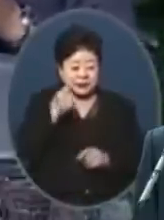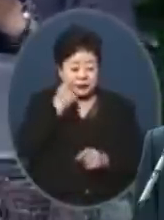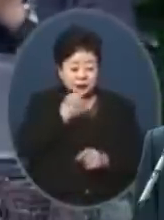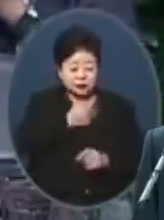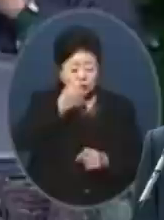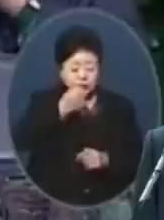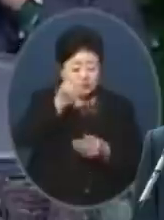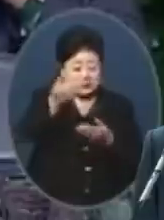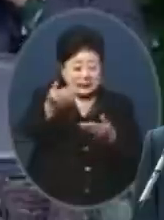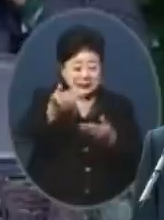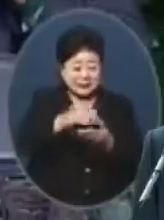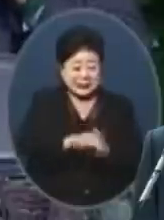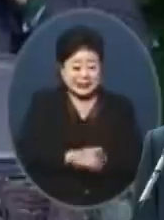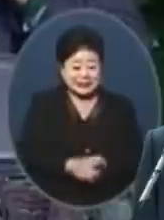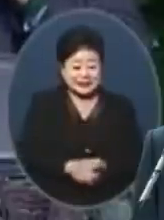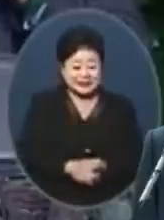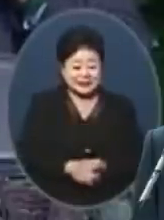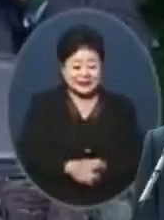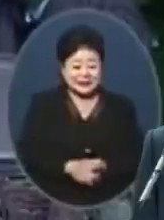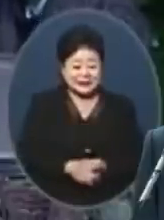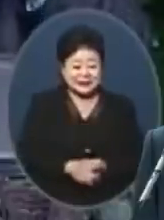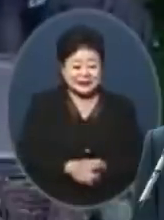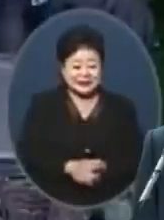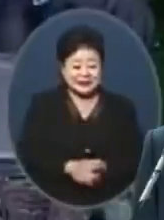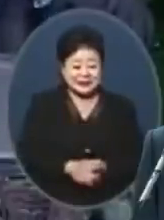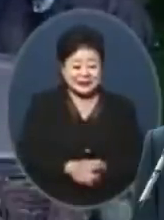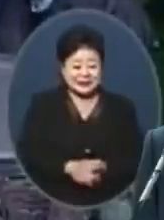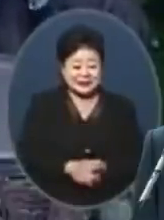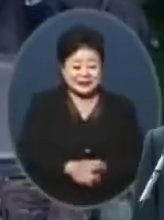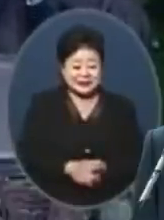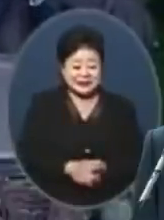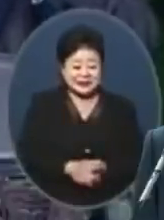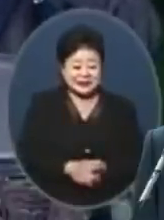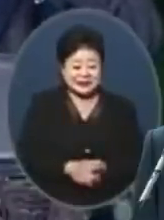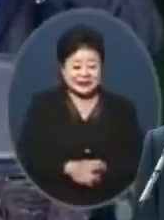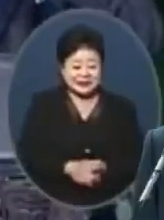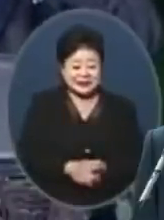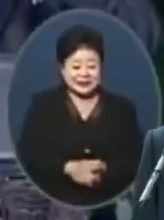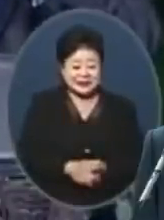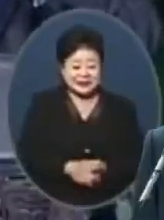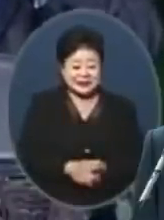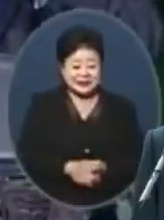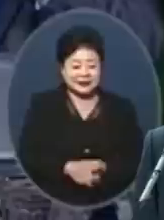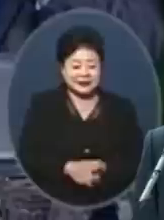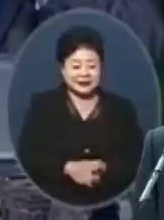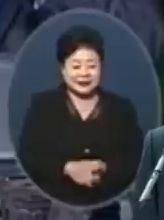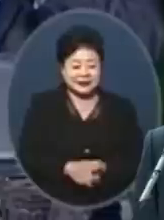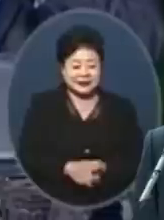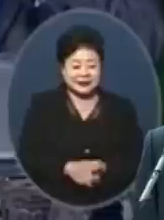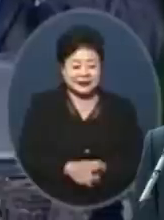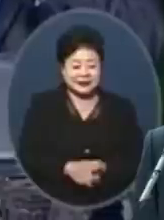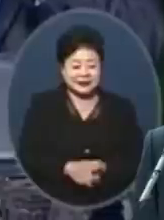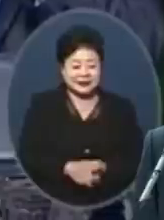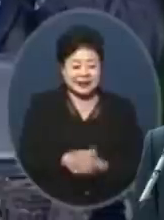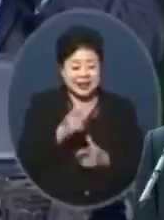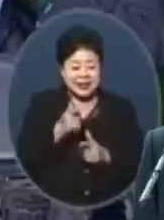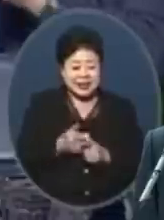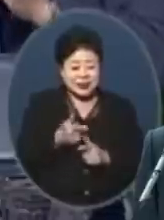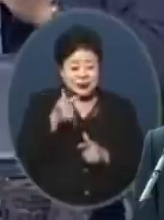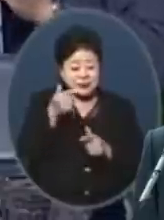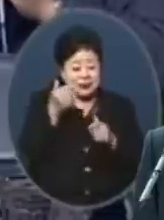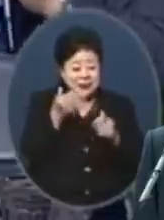꿈을 드리겠습니다. Amen. So today I will suggest and give you a dream that you cannot be stolen.